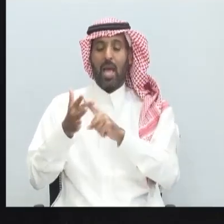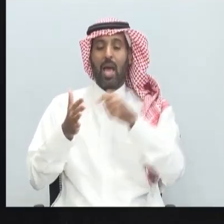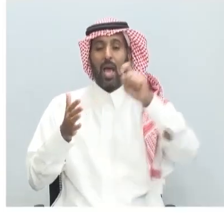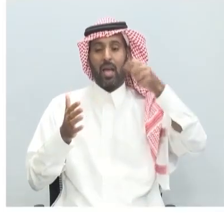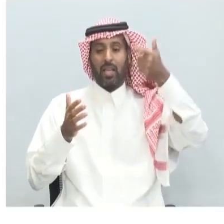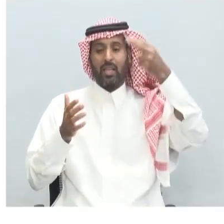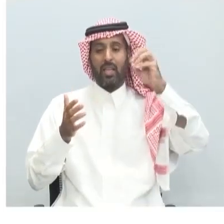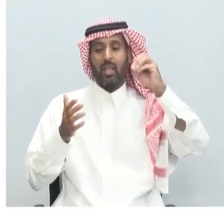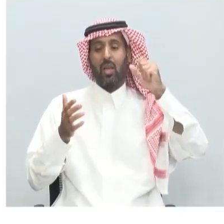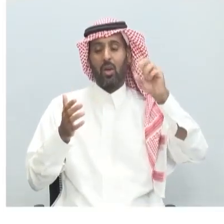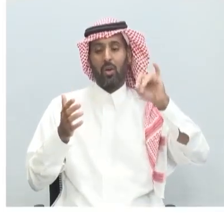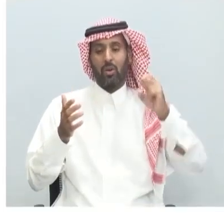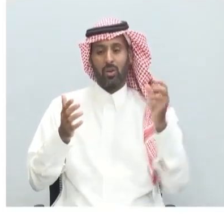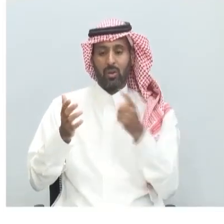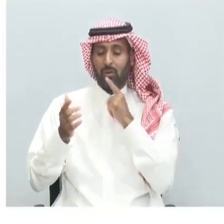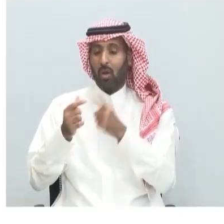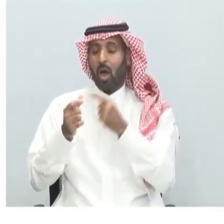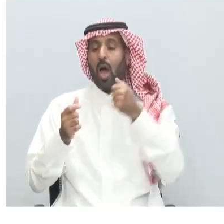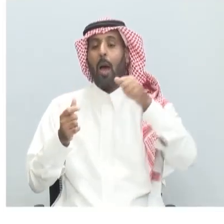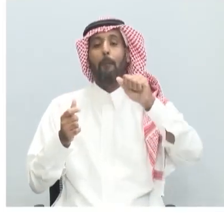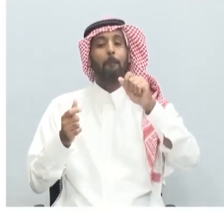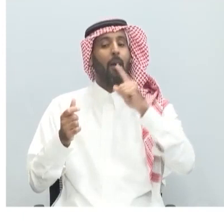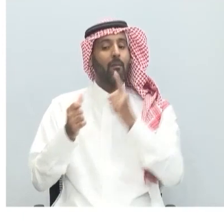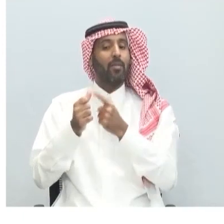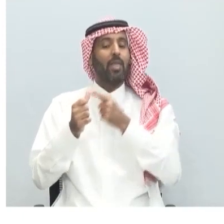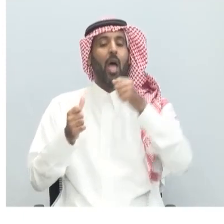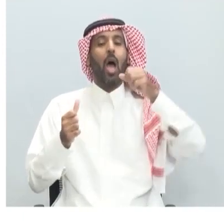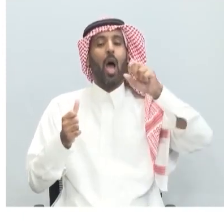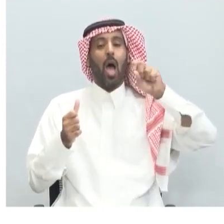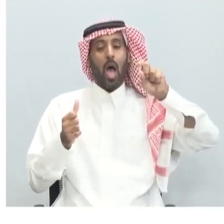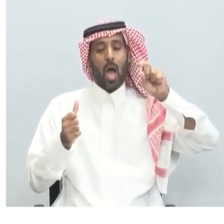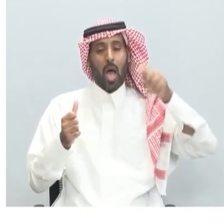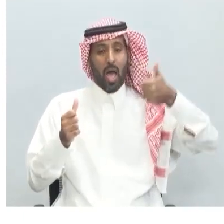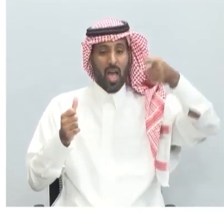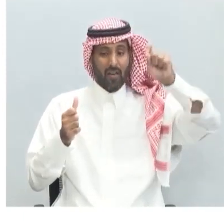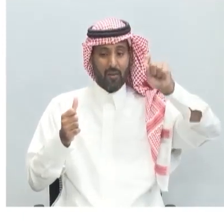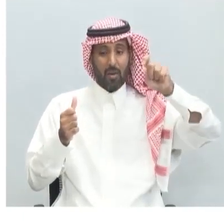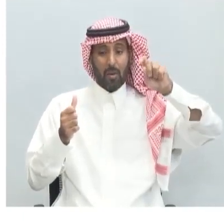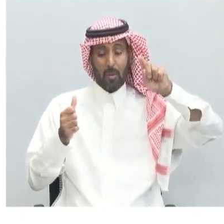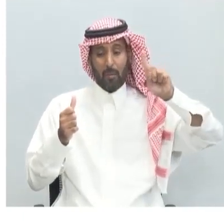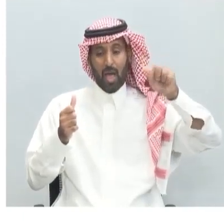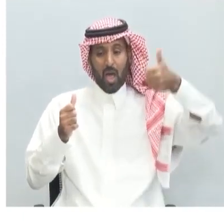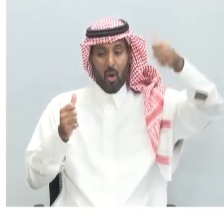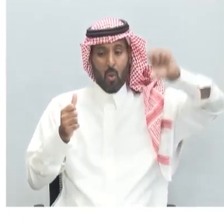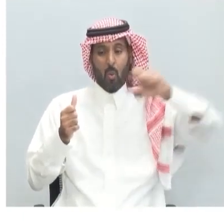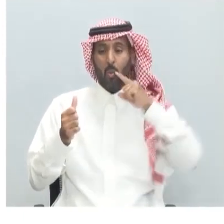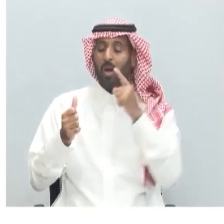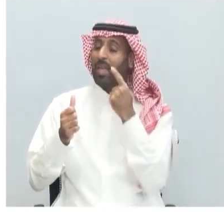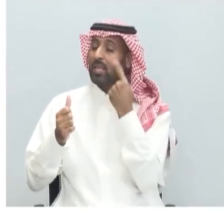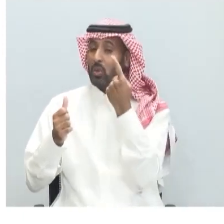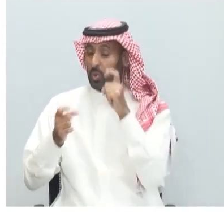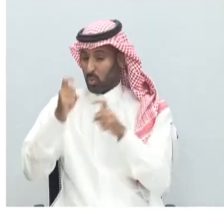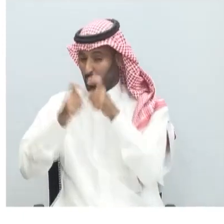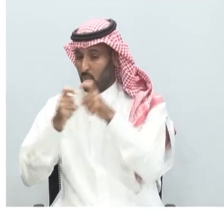الان اولا على مبدا افضل كل الكتروني يشغل المستوى الاقل طاقه